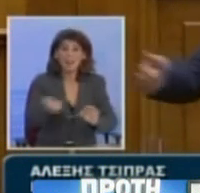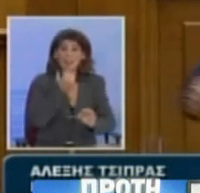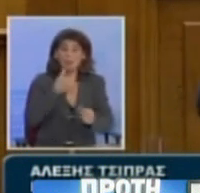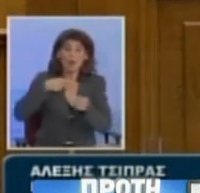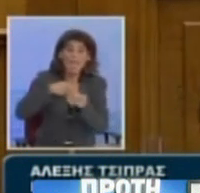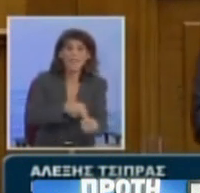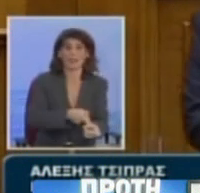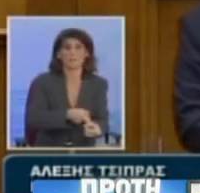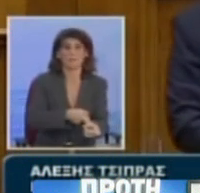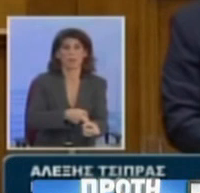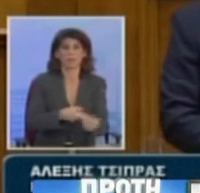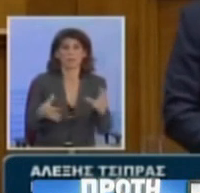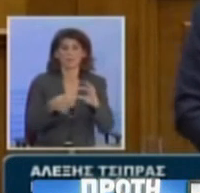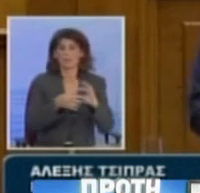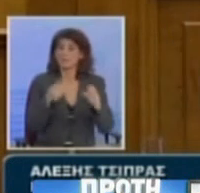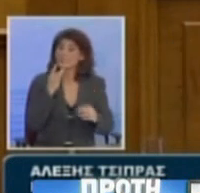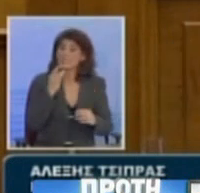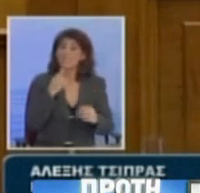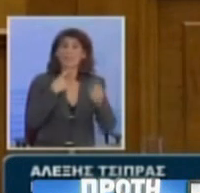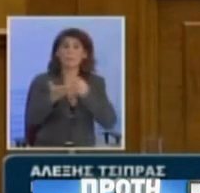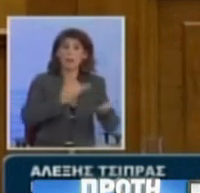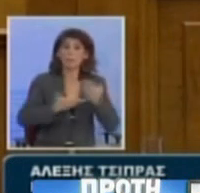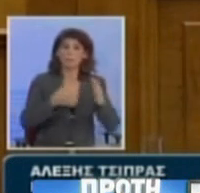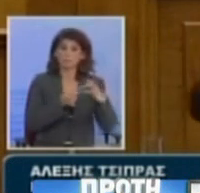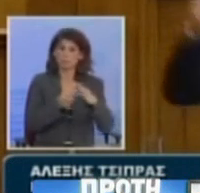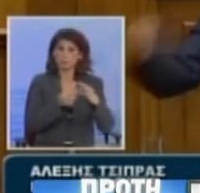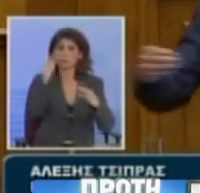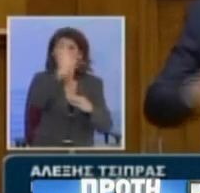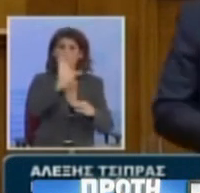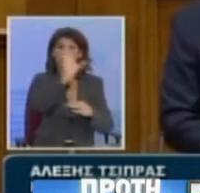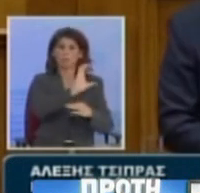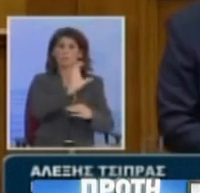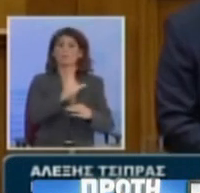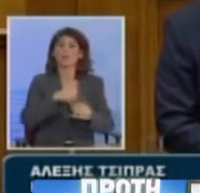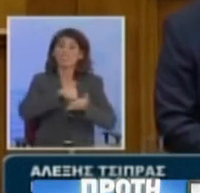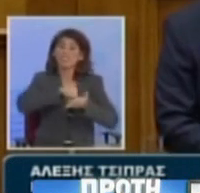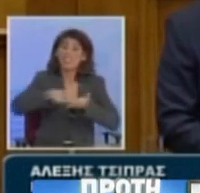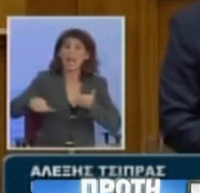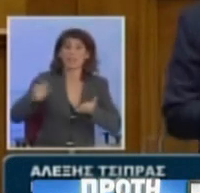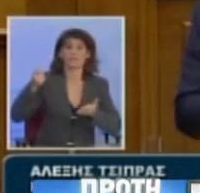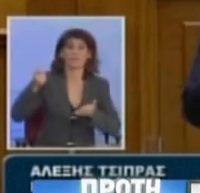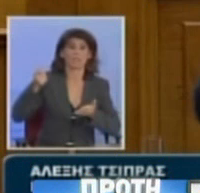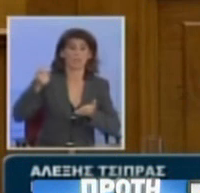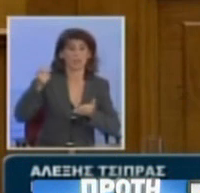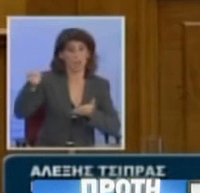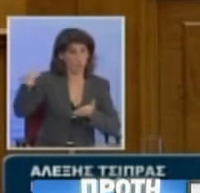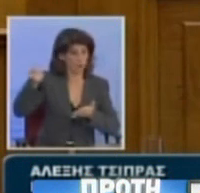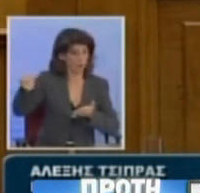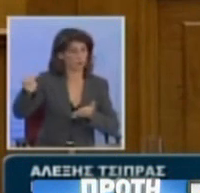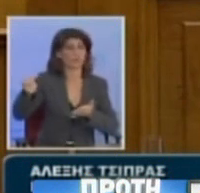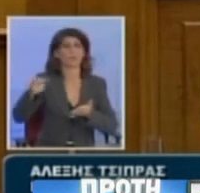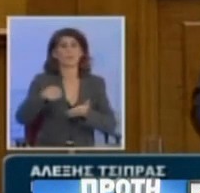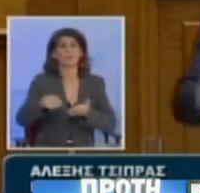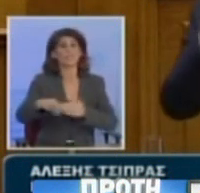σκληρή διαπραγμάτευση με συμμαχία στην Ευρώπη, διαγραφή χρέους, moratorium, σχέδιο για την αντιμετώπιση